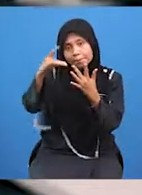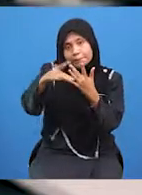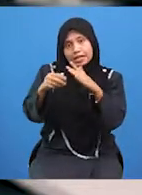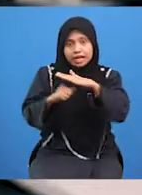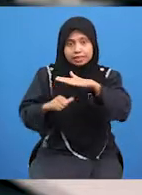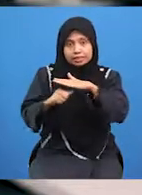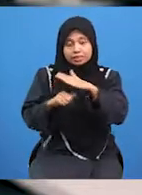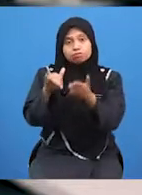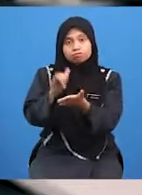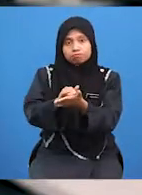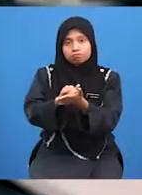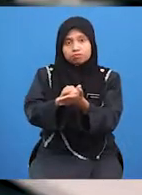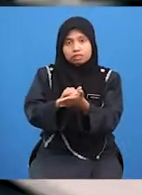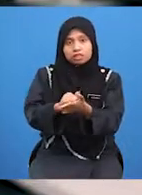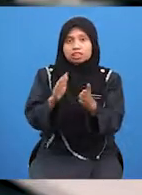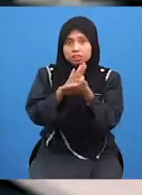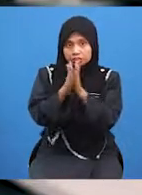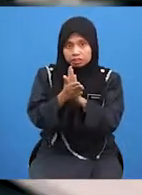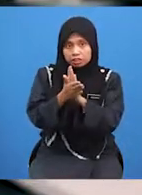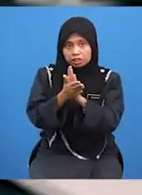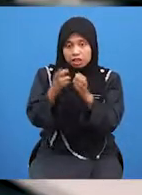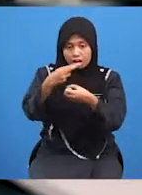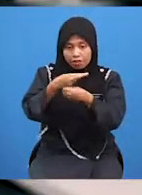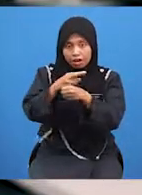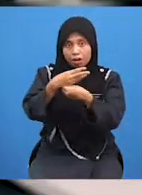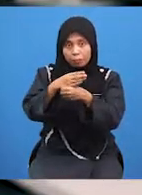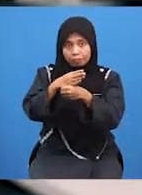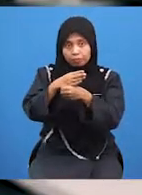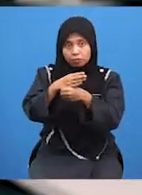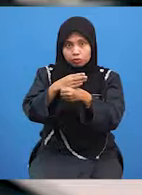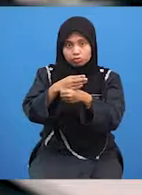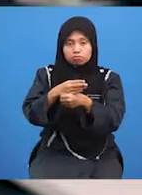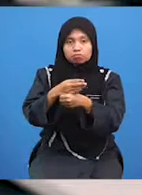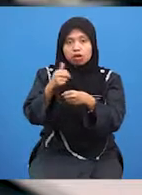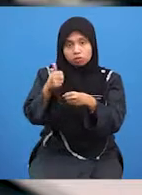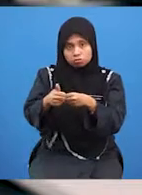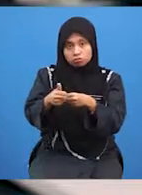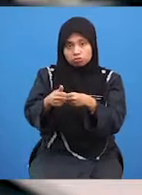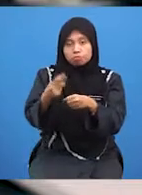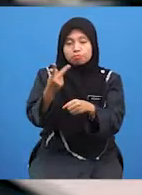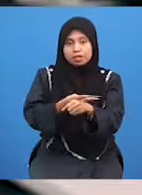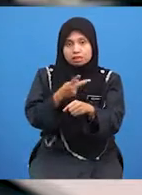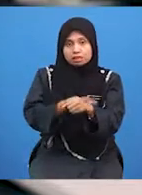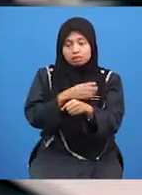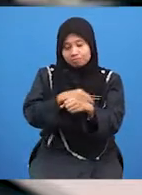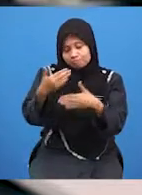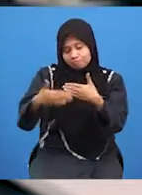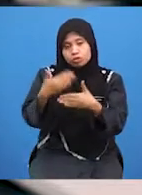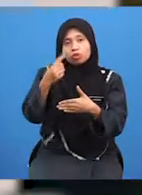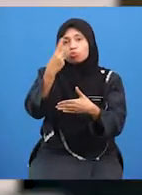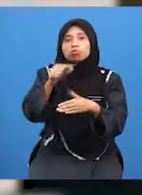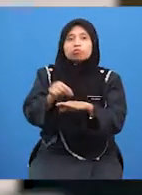teknologi tersebut, maka reka bentuk produk ini menjadi lebih praktikal dan mudah untuk